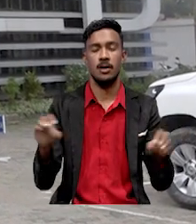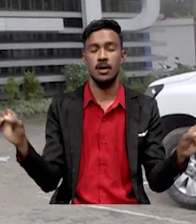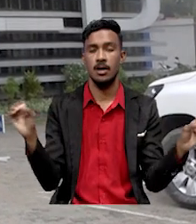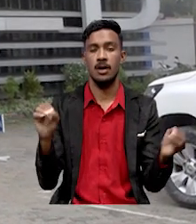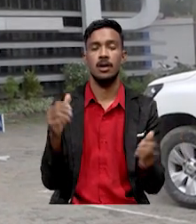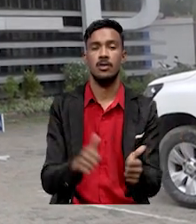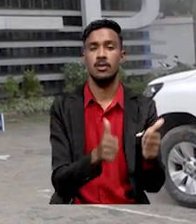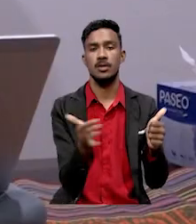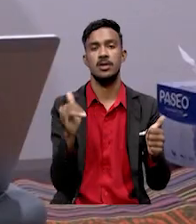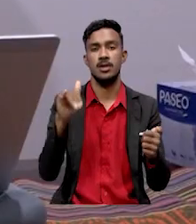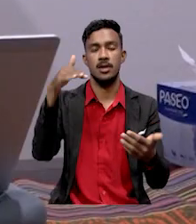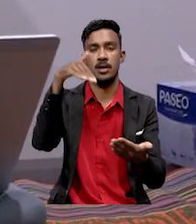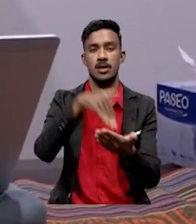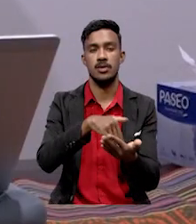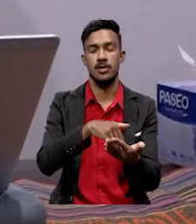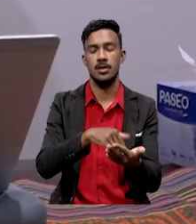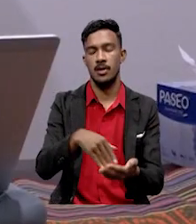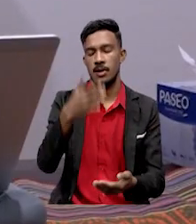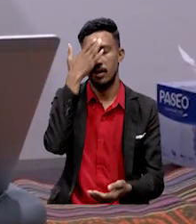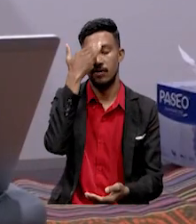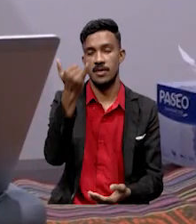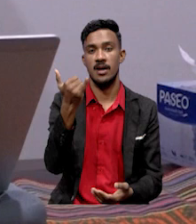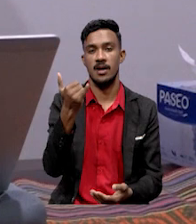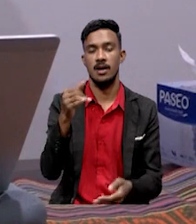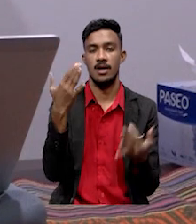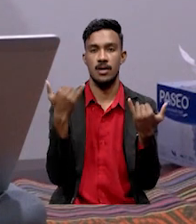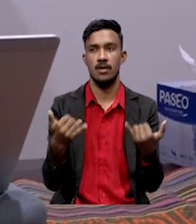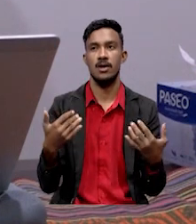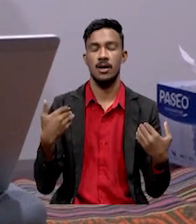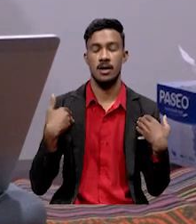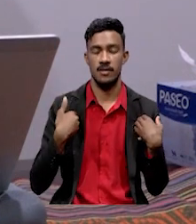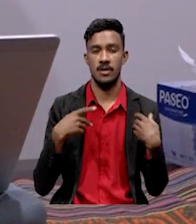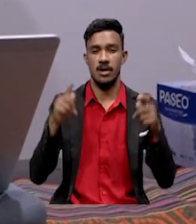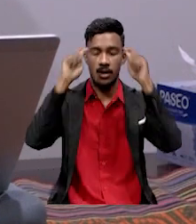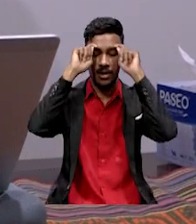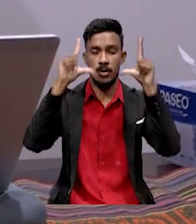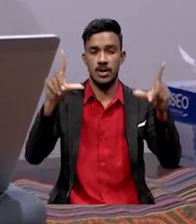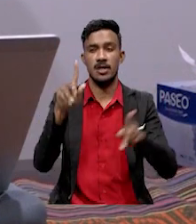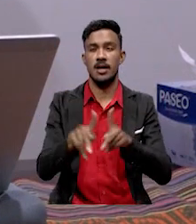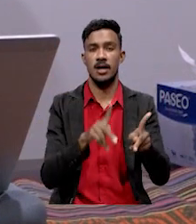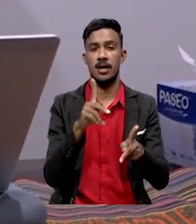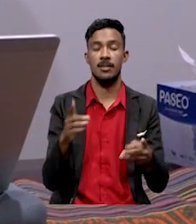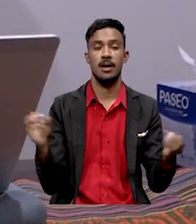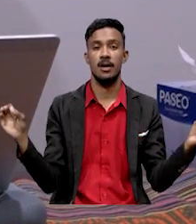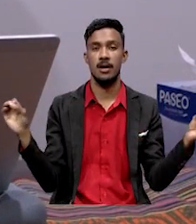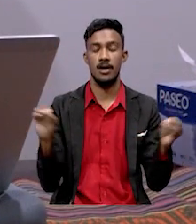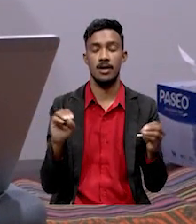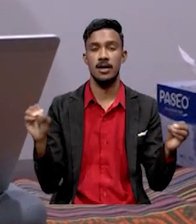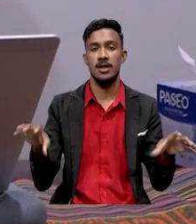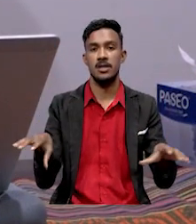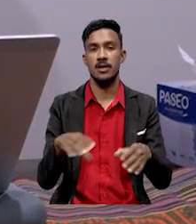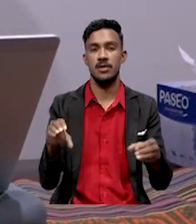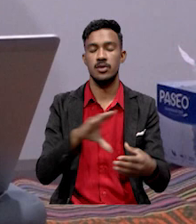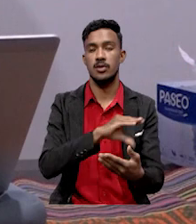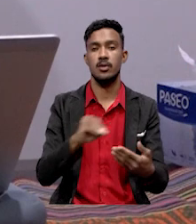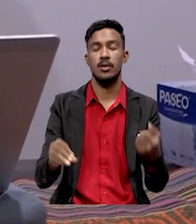studum. Tambah saya dah maka gora ia Timor Leste ne ema nivela iha servisu ga